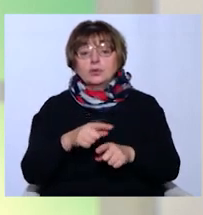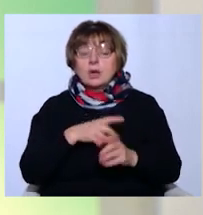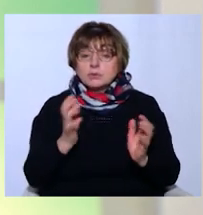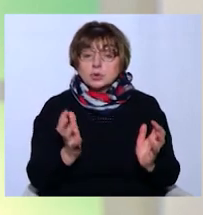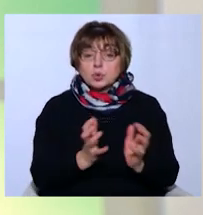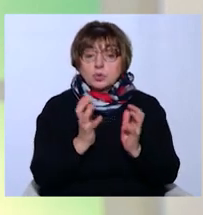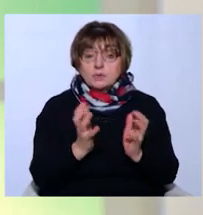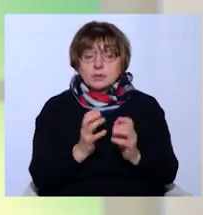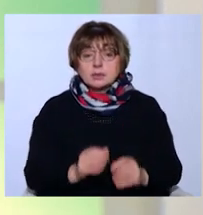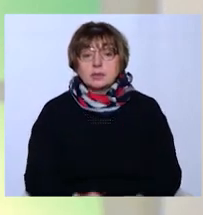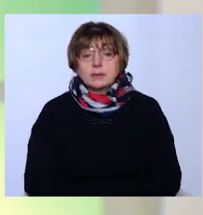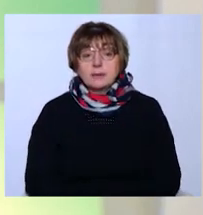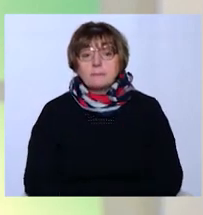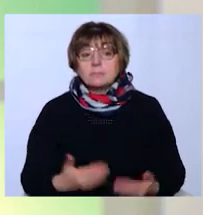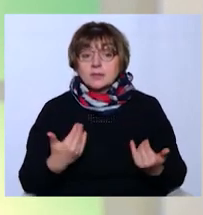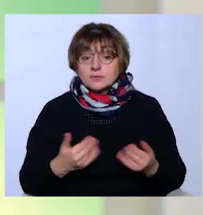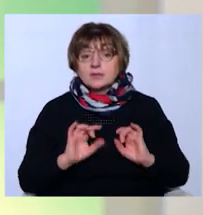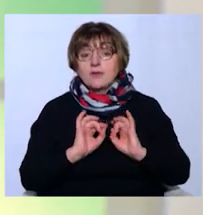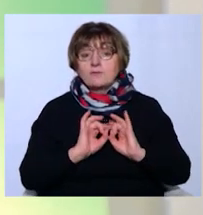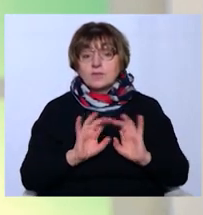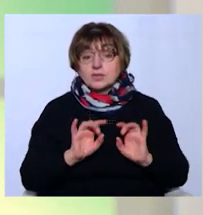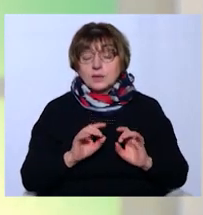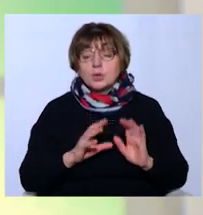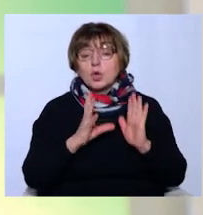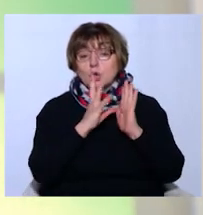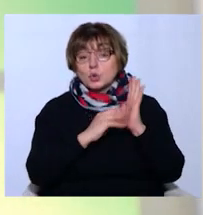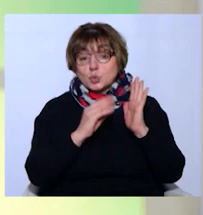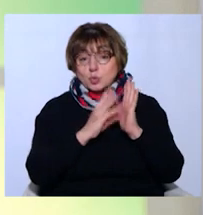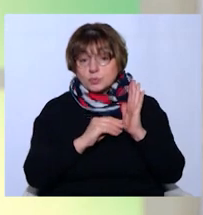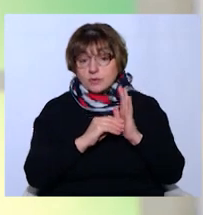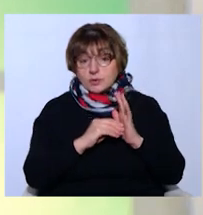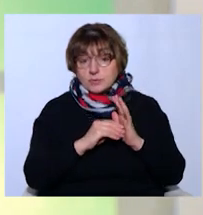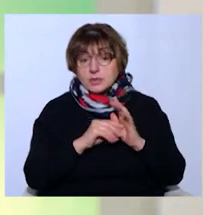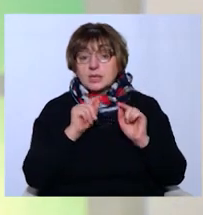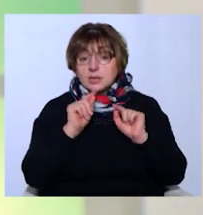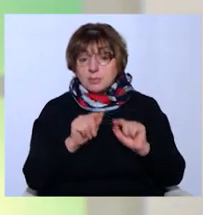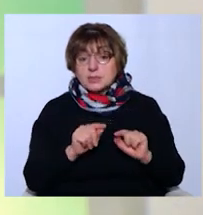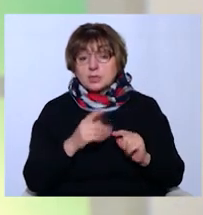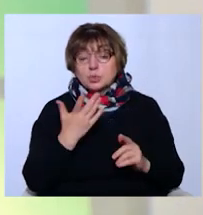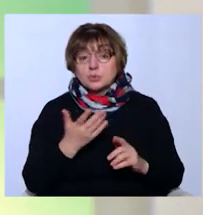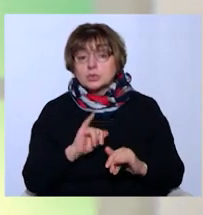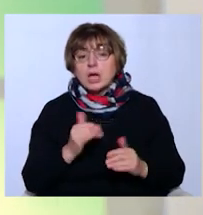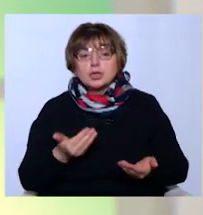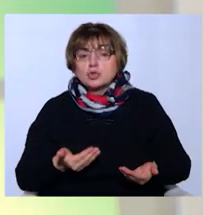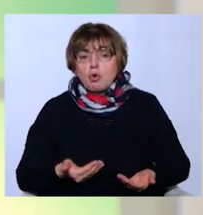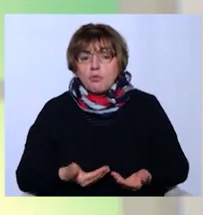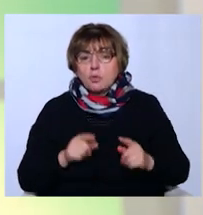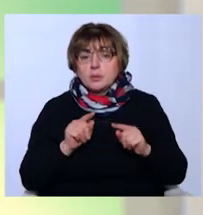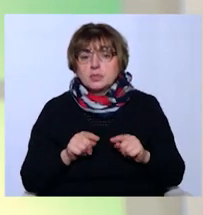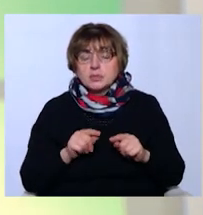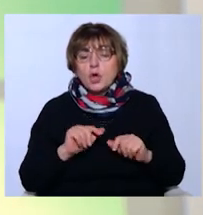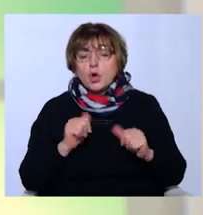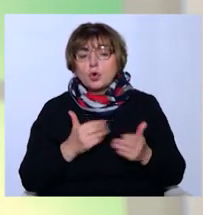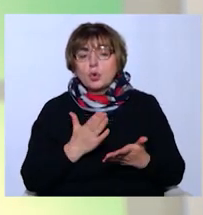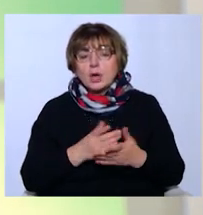პატრონობაზე. ჩვენ დღეს ვისაუბრეთ ძუძუმწოვრებზე, კერძოდ იმაზე, თუ სად ბინადრობენ ისინი და